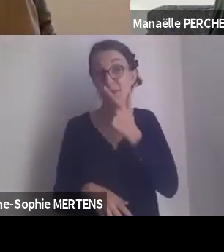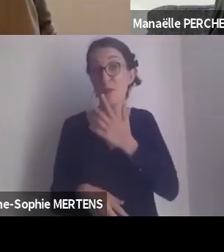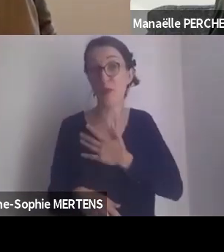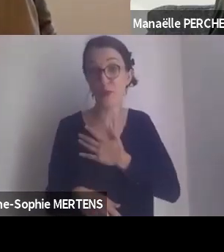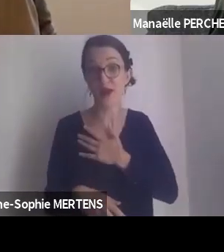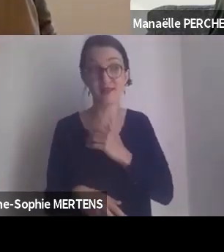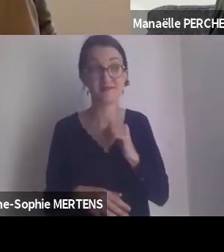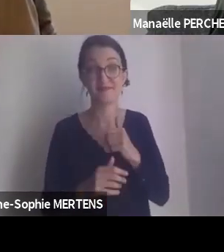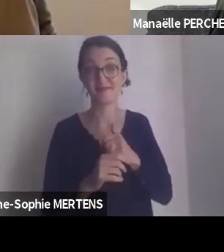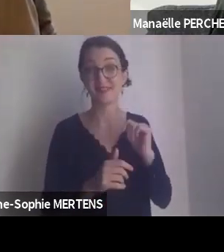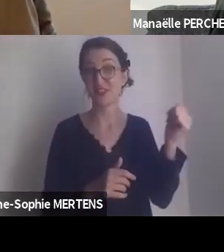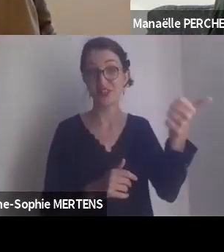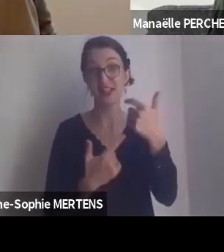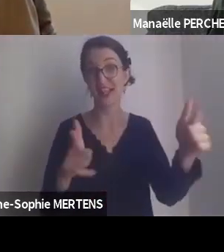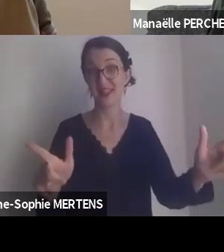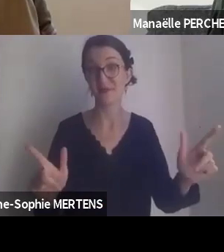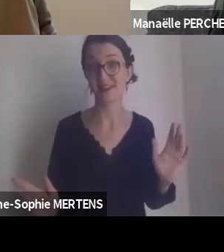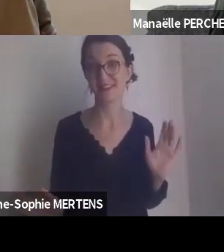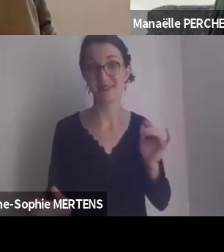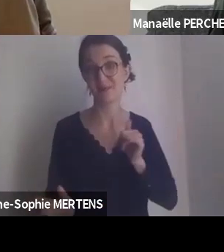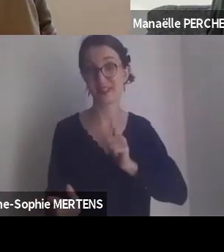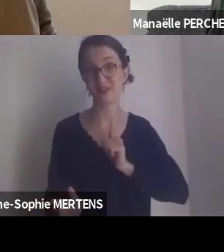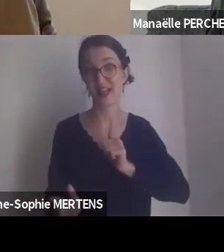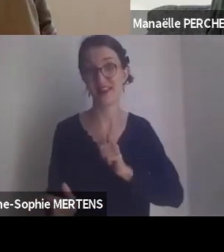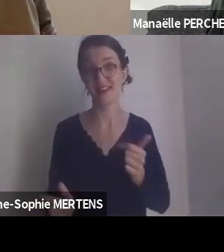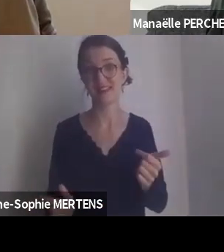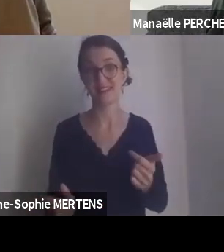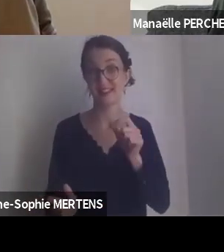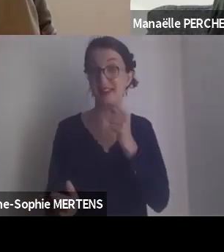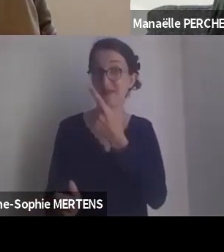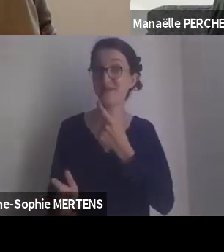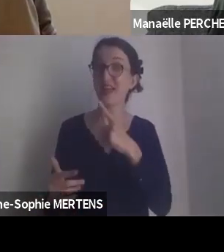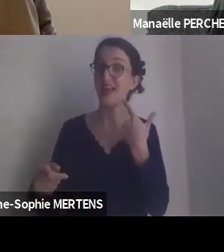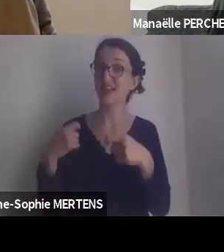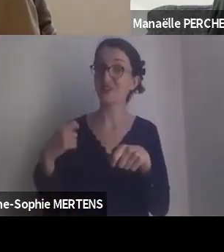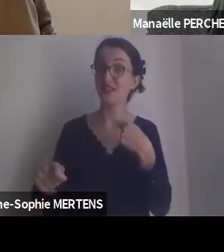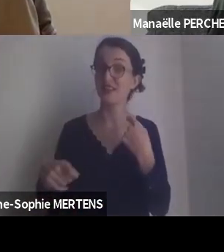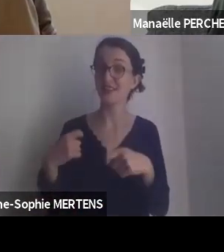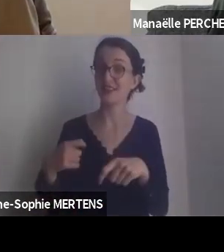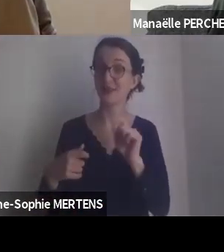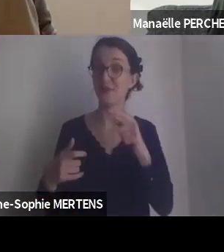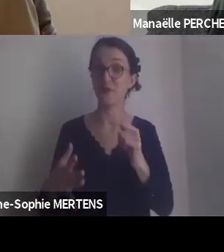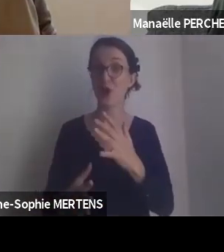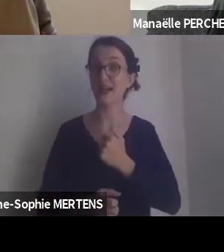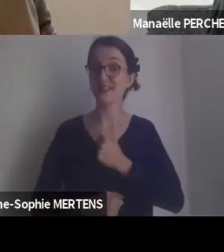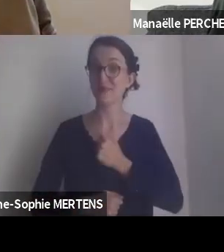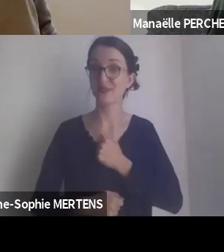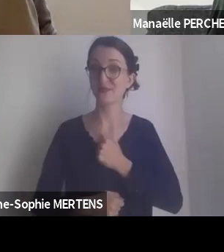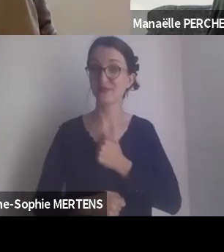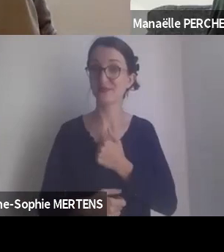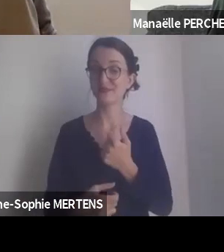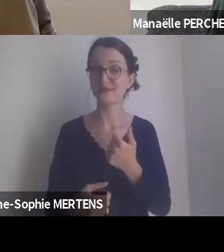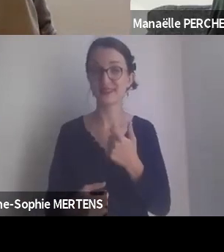On est aussi, c'est ce que l'agilité nous apprend, c'est l'acceptation. Donc évidemment, ça amène une réflexion de... dans quel rapport,